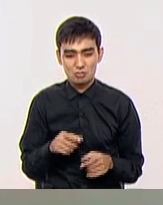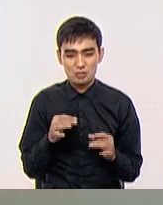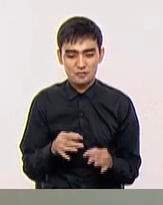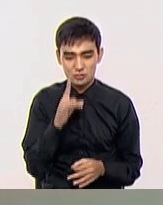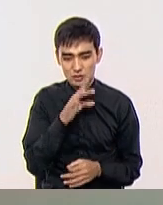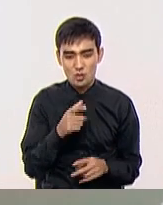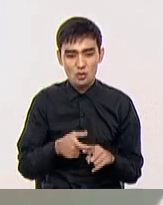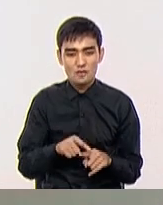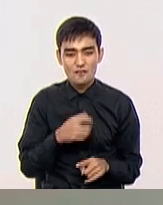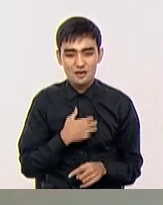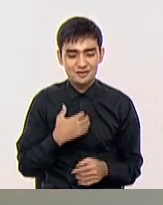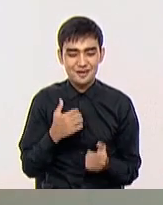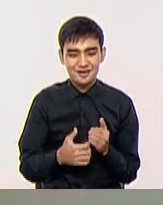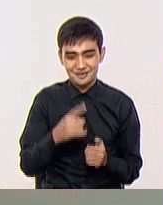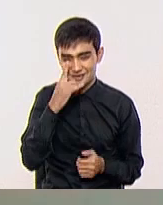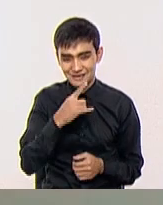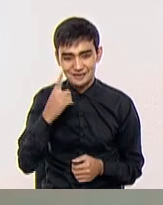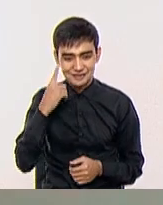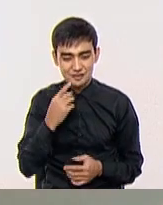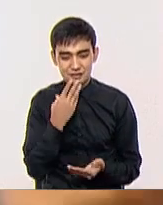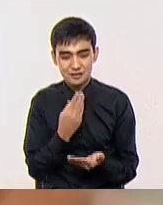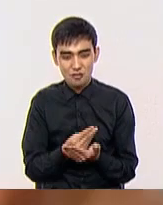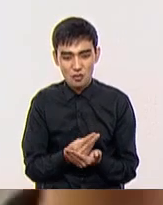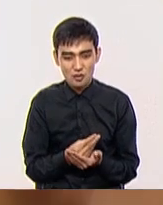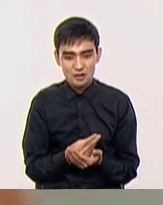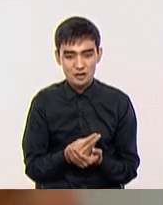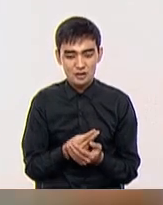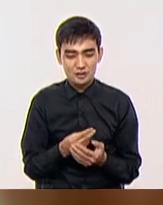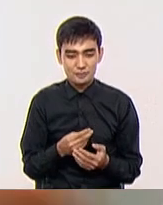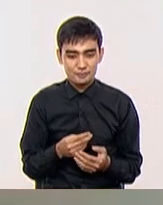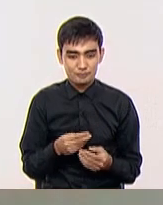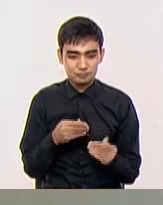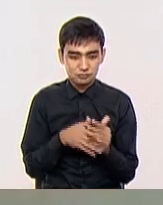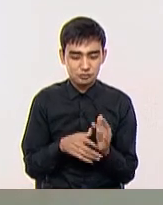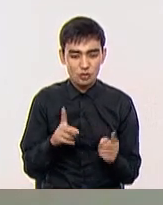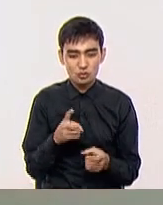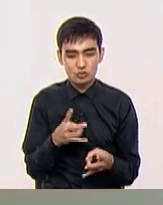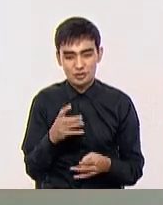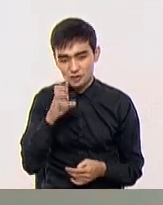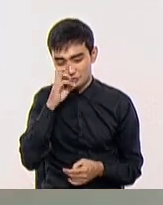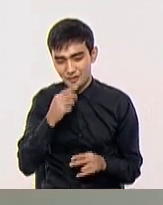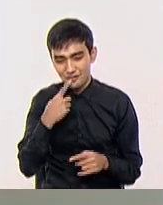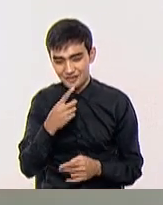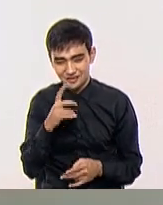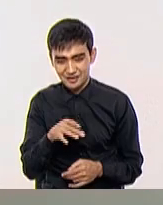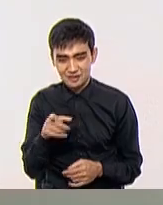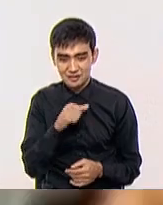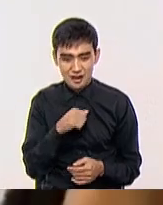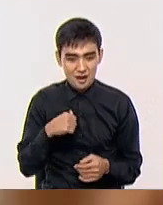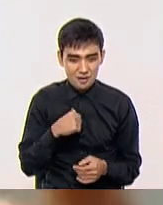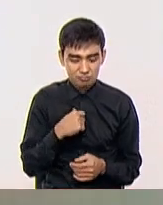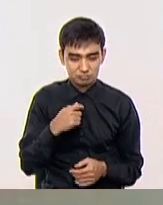здесь очень важно, чтобы каждый казахстанец знал свою потребительскую корзину, не которой говорит государство, о которой он